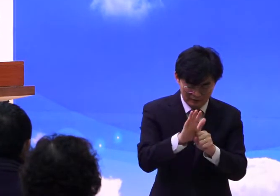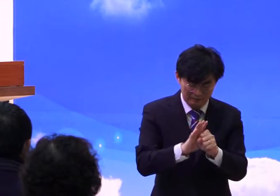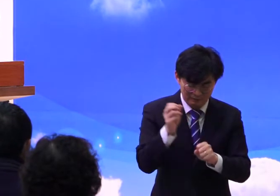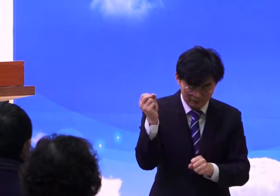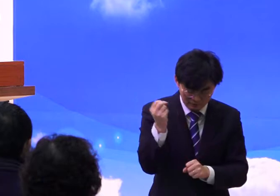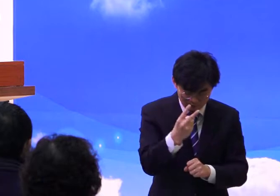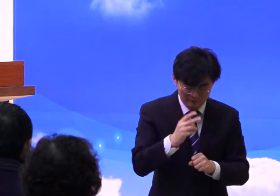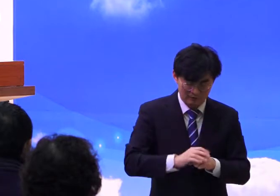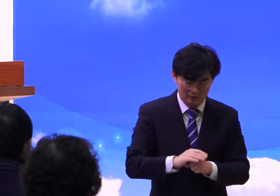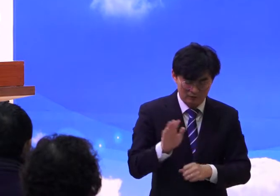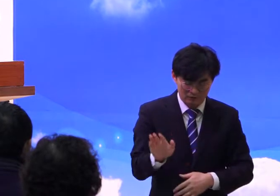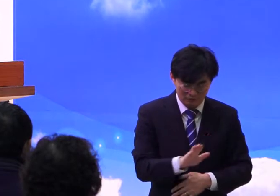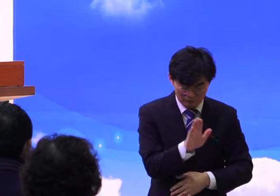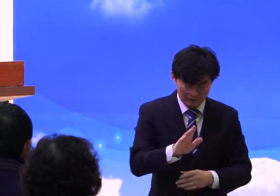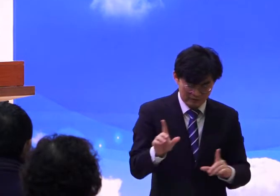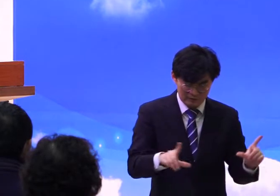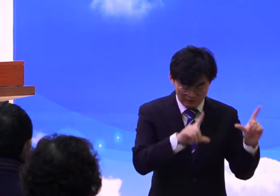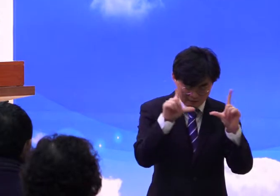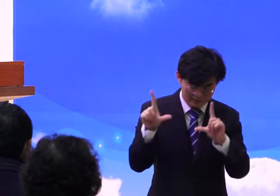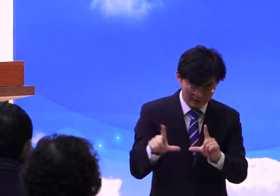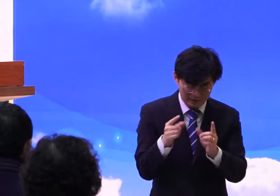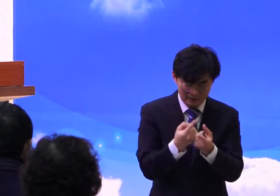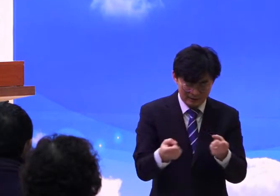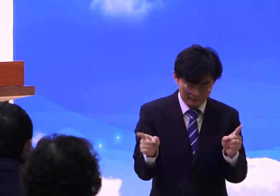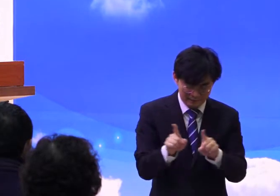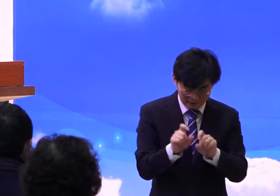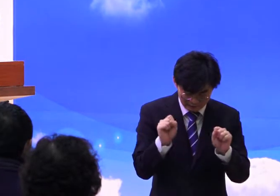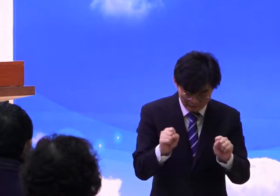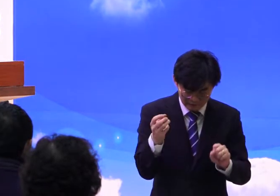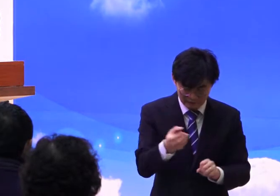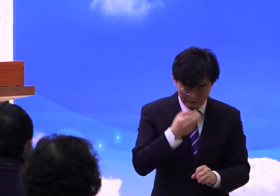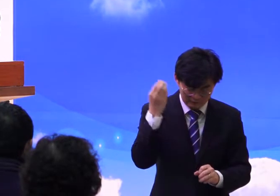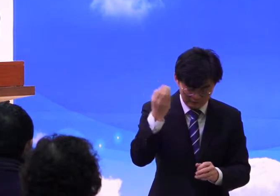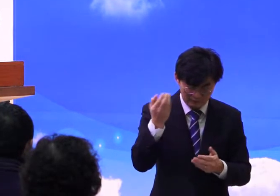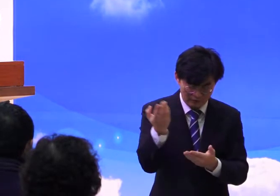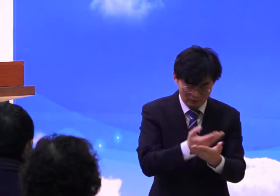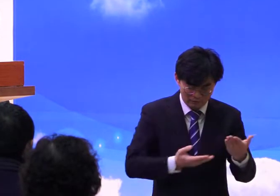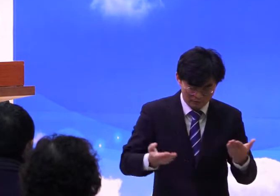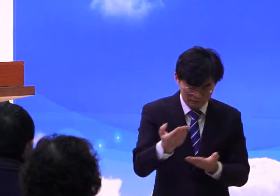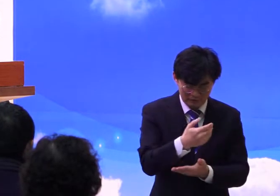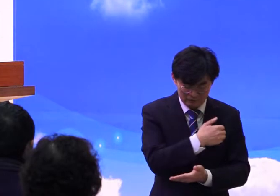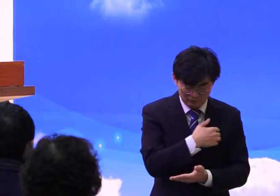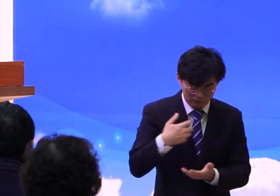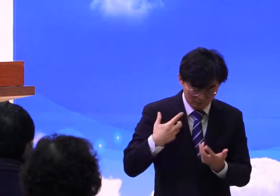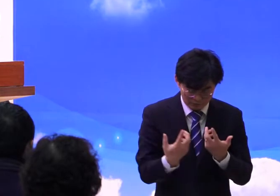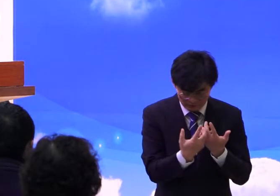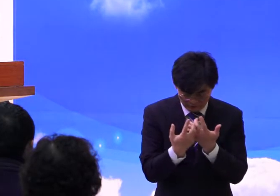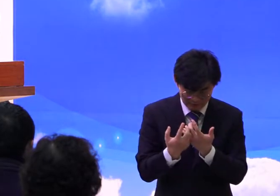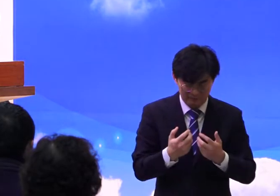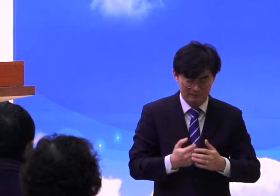사랑하심과 우리의 삶에 함께 하시는 성령님의 교통하심과 충만하심이